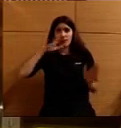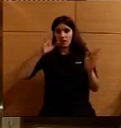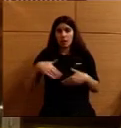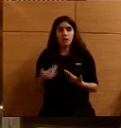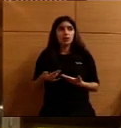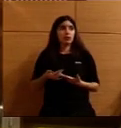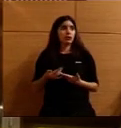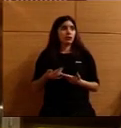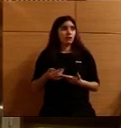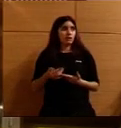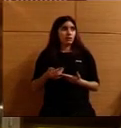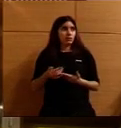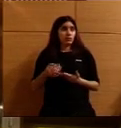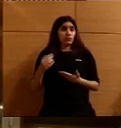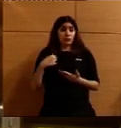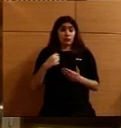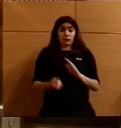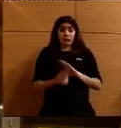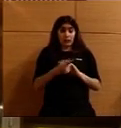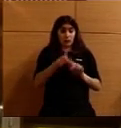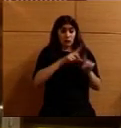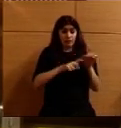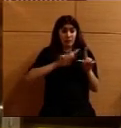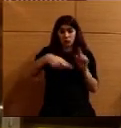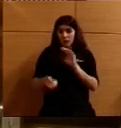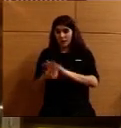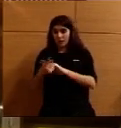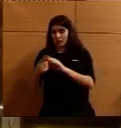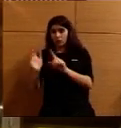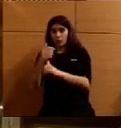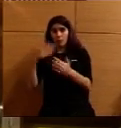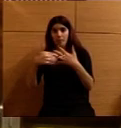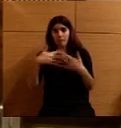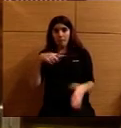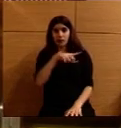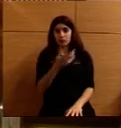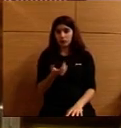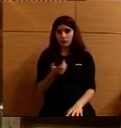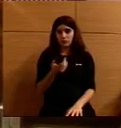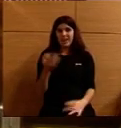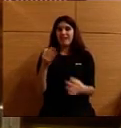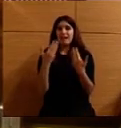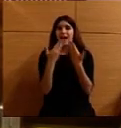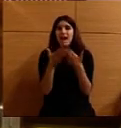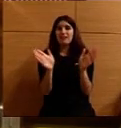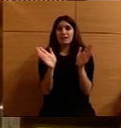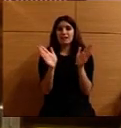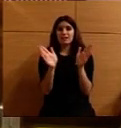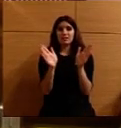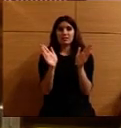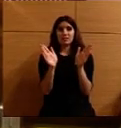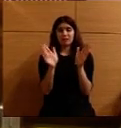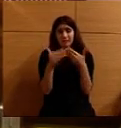l'administració, creem el problema i després creem la solució. Tenim que obrir en